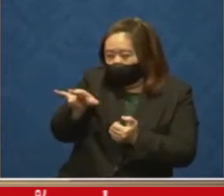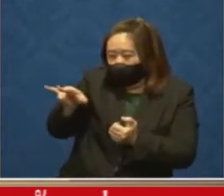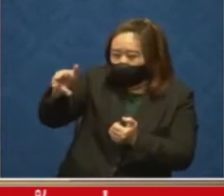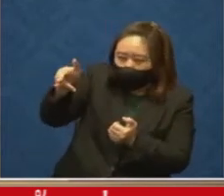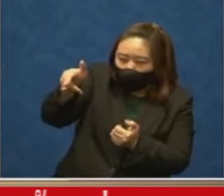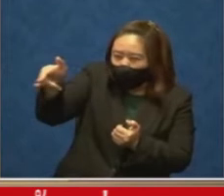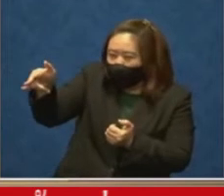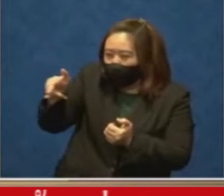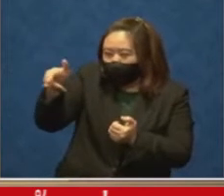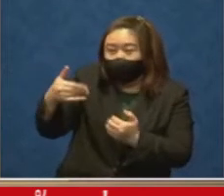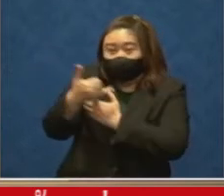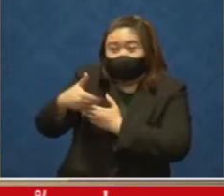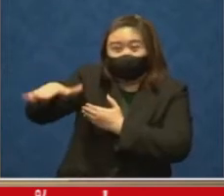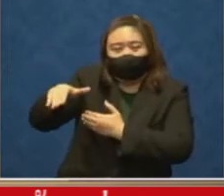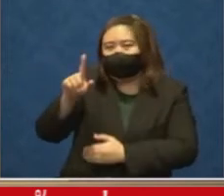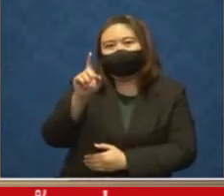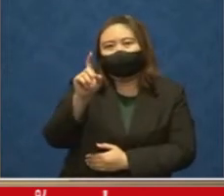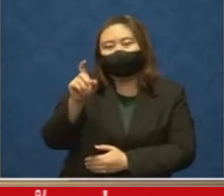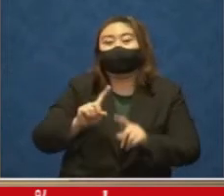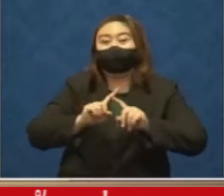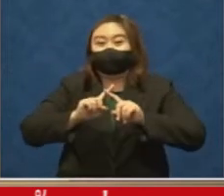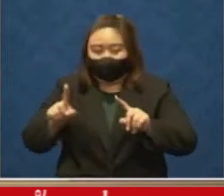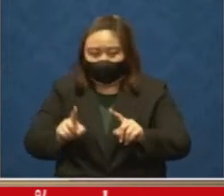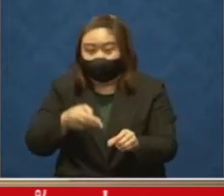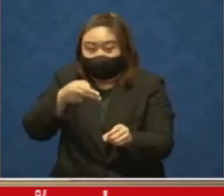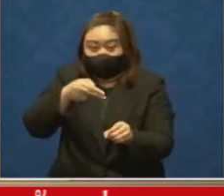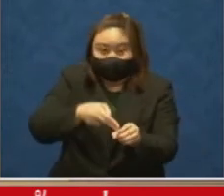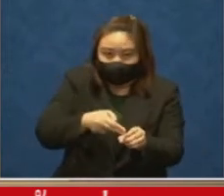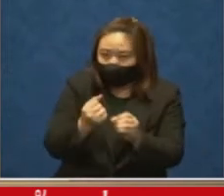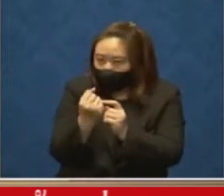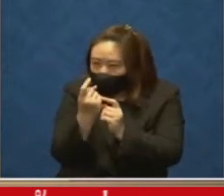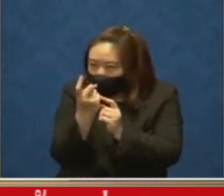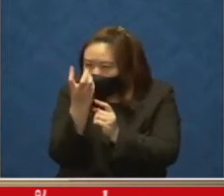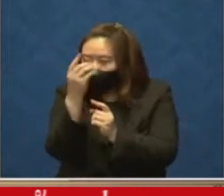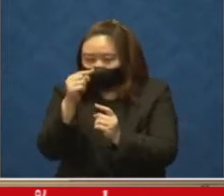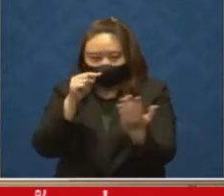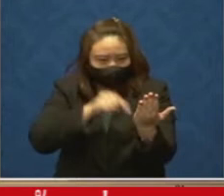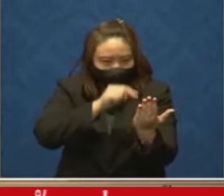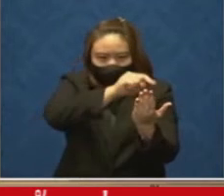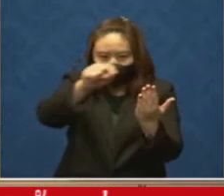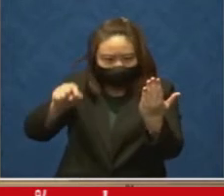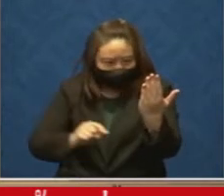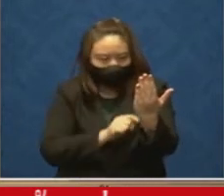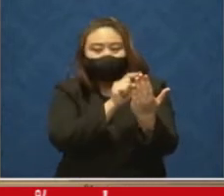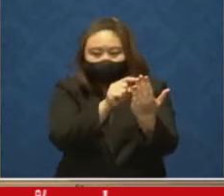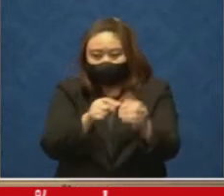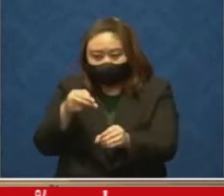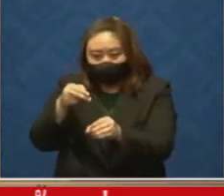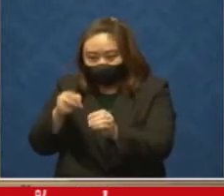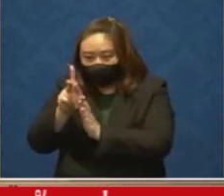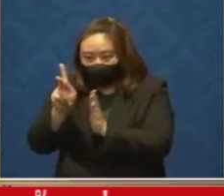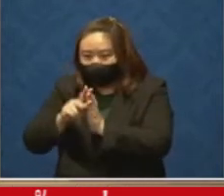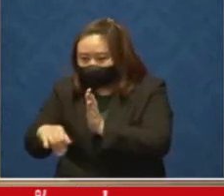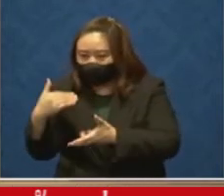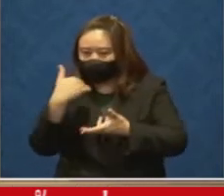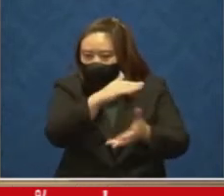หอในน้านราทะเลได้แต่เราสามารถที่จะให้ผลเอกปยุตย์เช็หัวใจแนี้ได้เลยครับน้ำมเผื่อนไปที่ไหนน้ำมปลอม